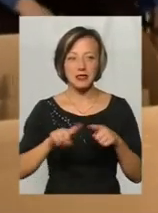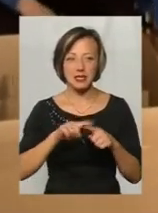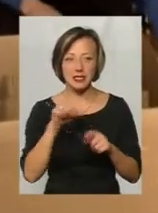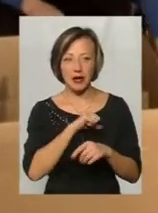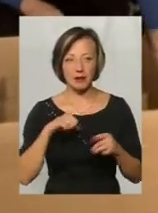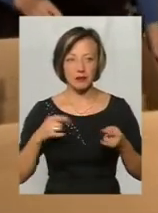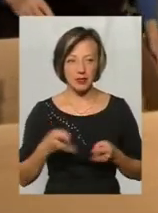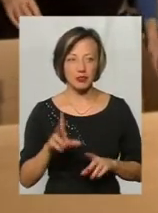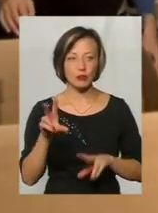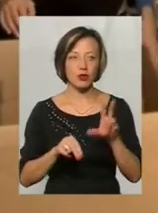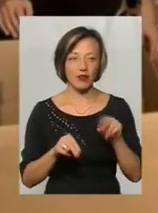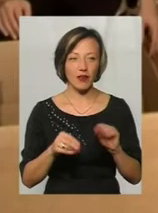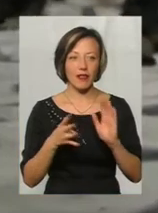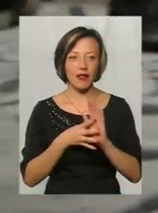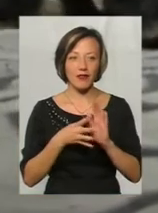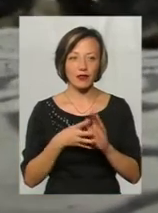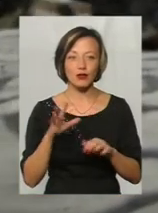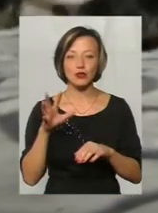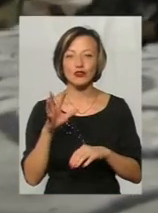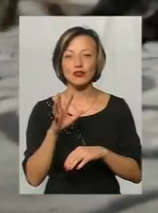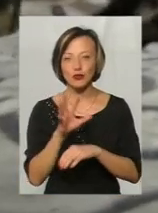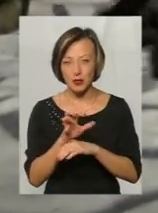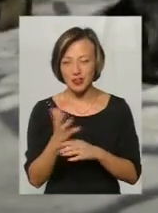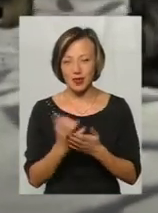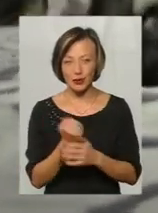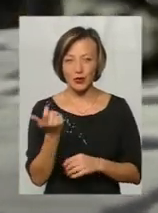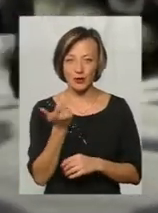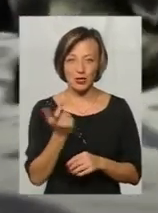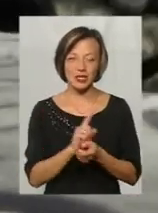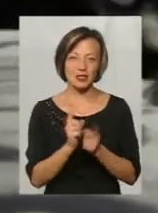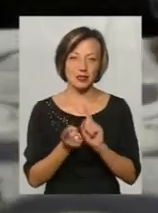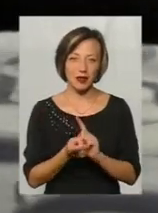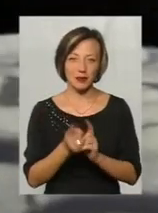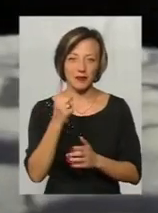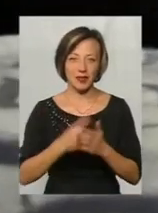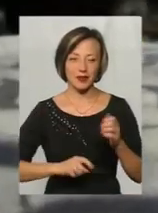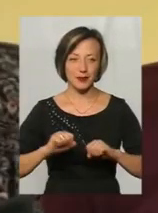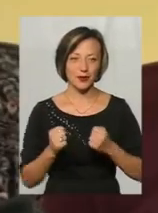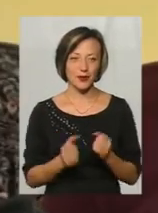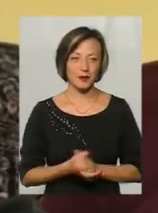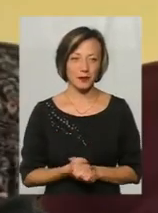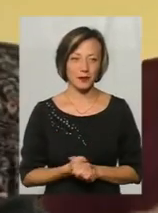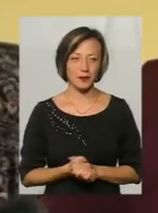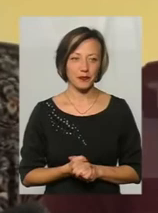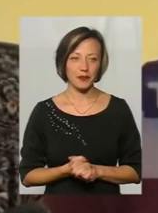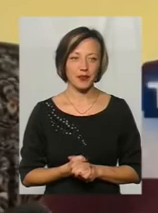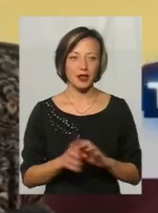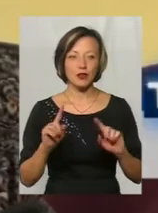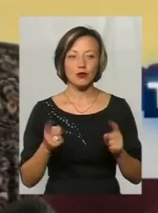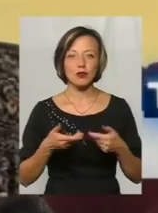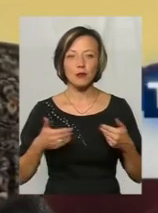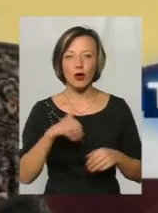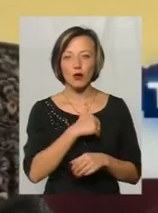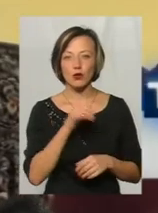батьками та сподіваються, 9 собачат знайдуть своїх господарів та стануть їм вірними друзями. Дуже ми хочемо, щоб в них